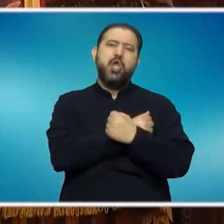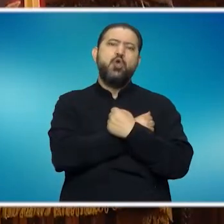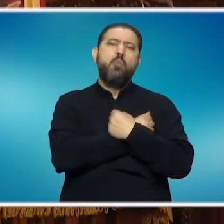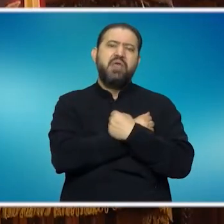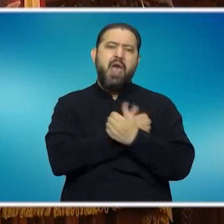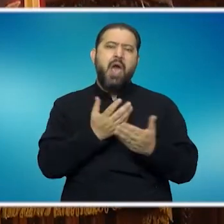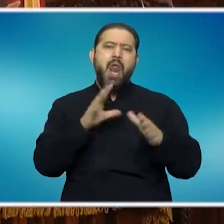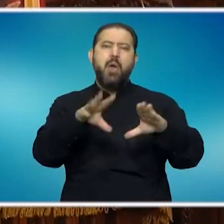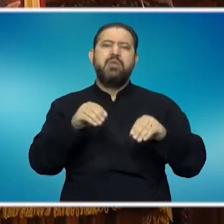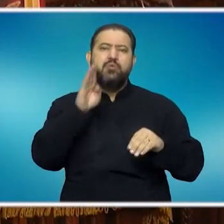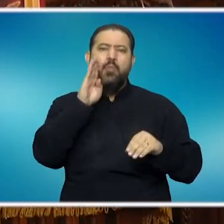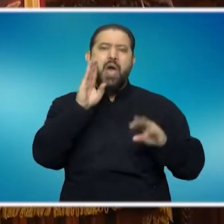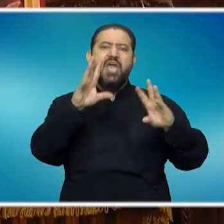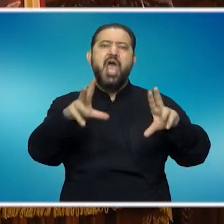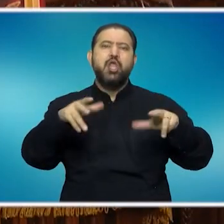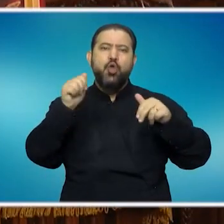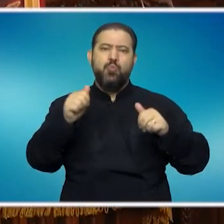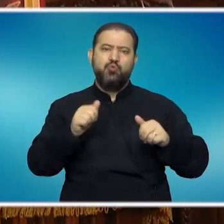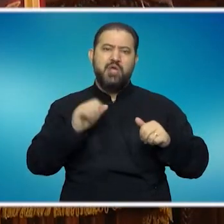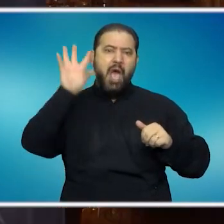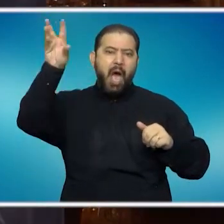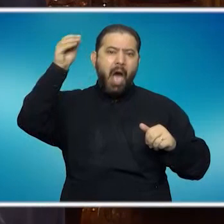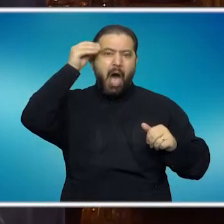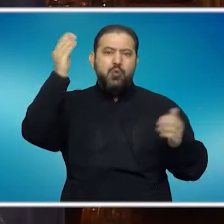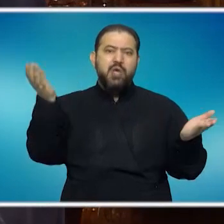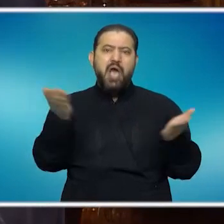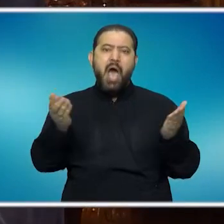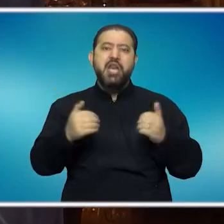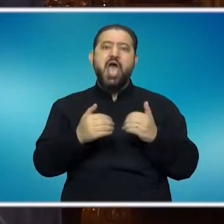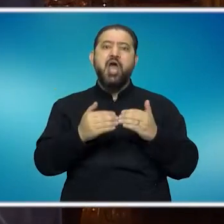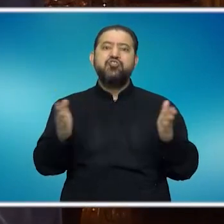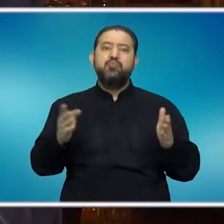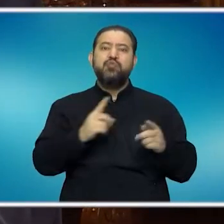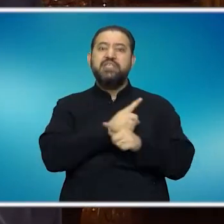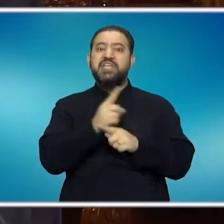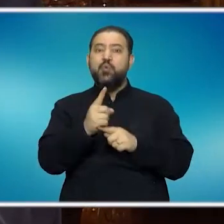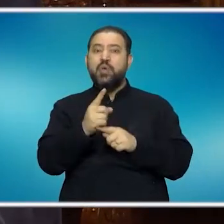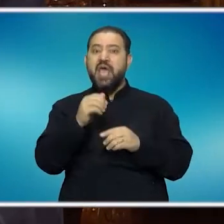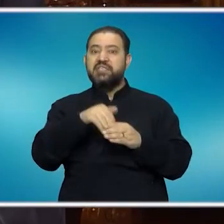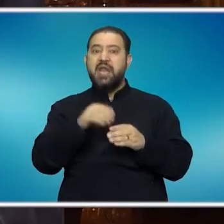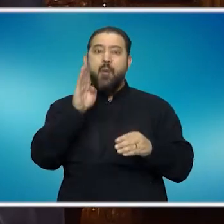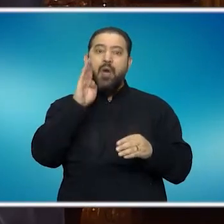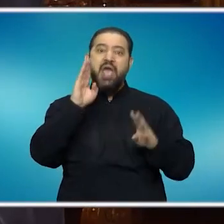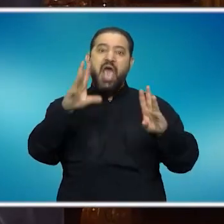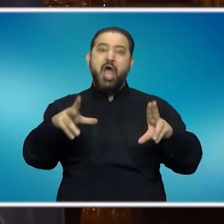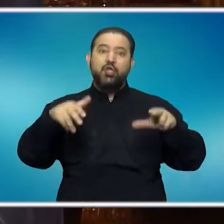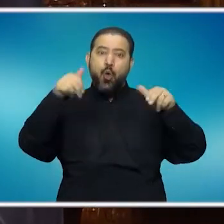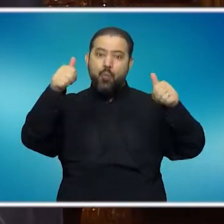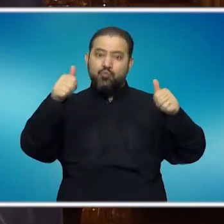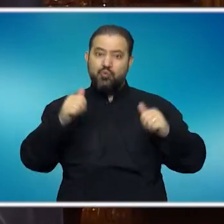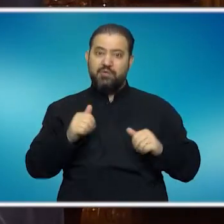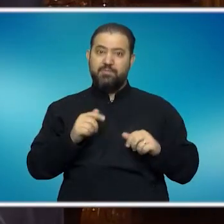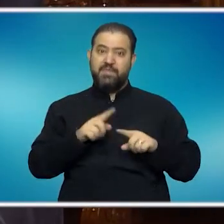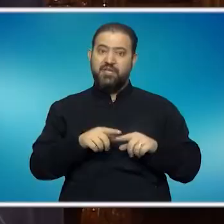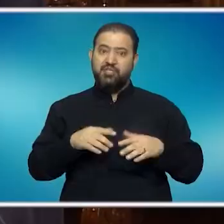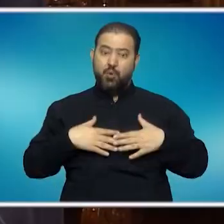dar a oferit harul care a început să lucreze în Sfânta Fecioară Maria odată ce lucra și în firea umană, adică în